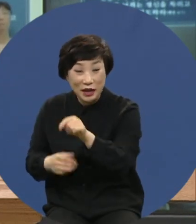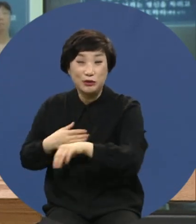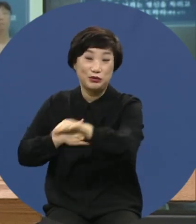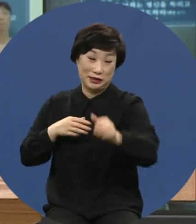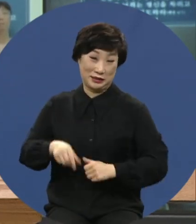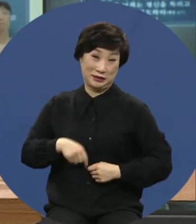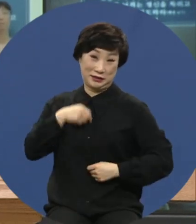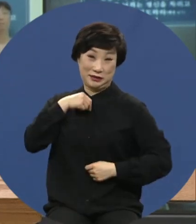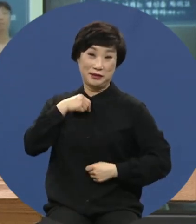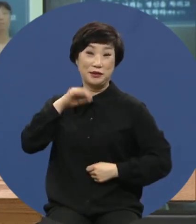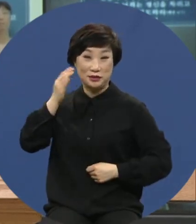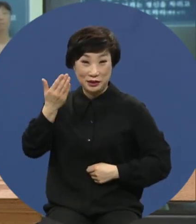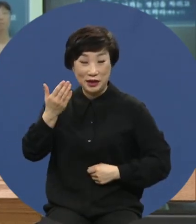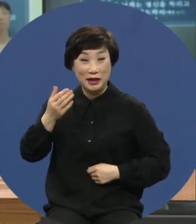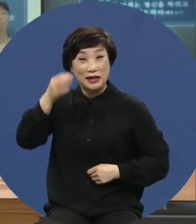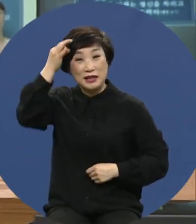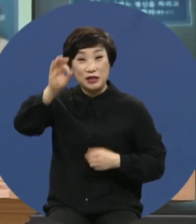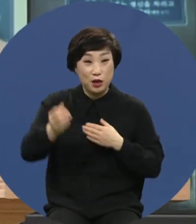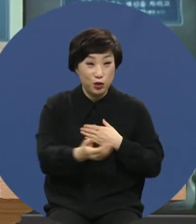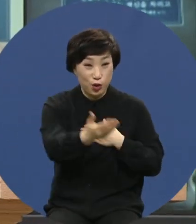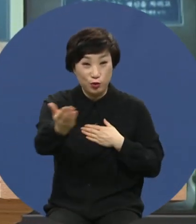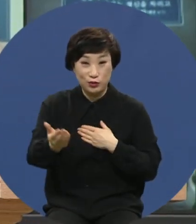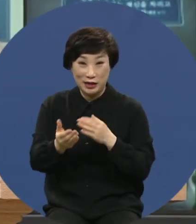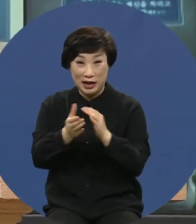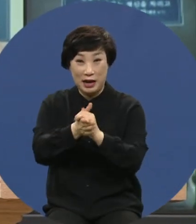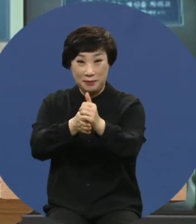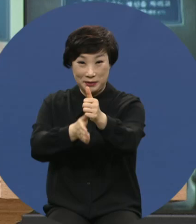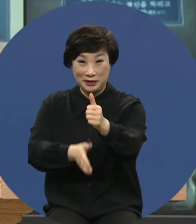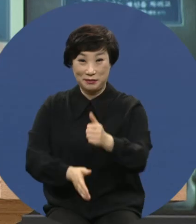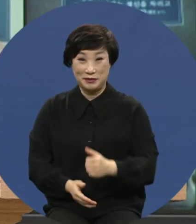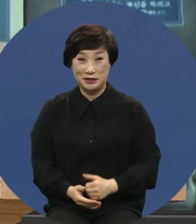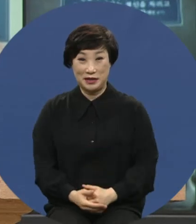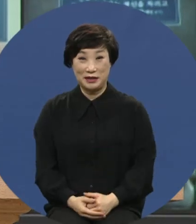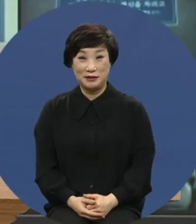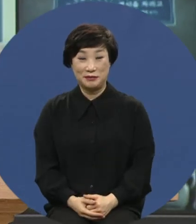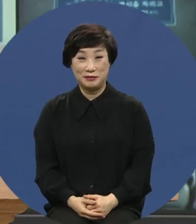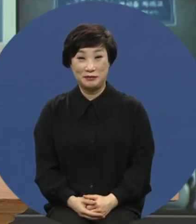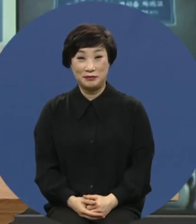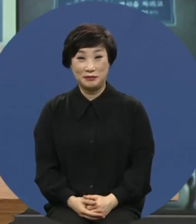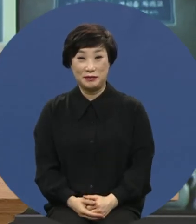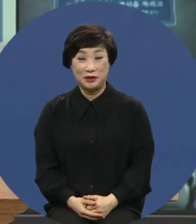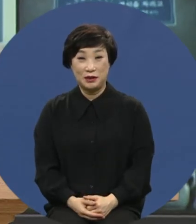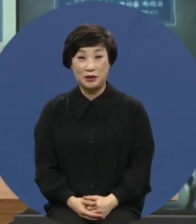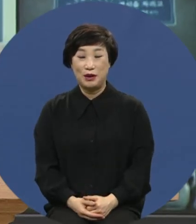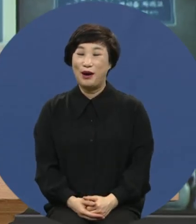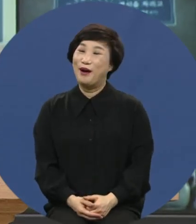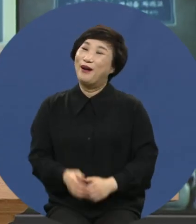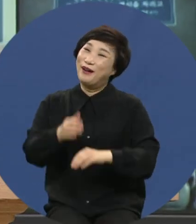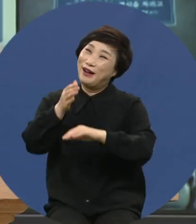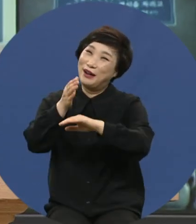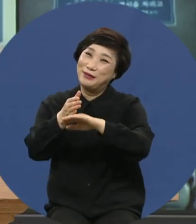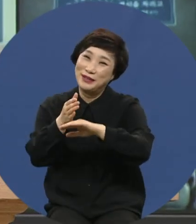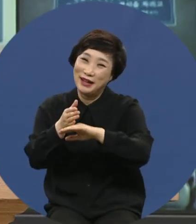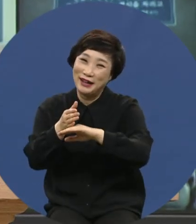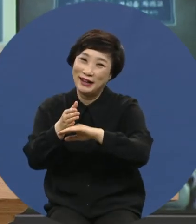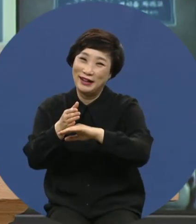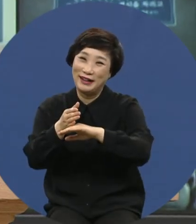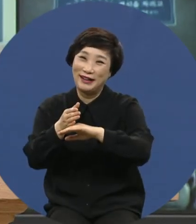의로 여겨짐임을 인정하시면 아멘 합시다. 얼마나 감사한